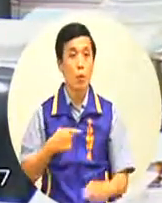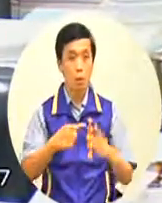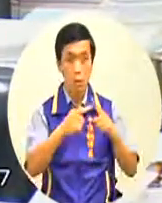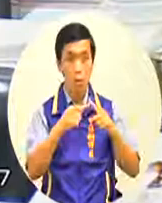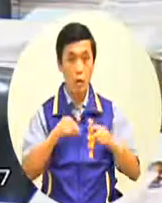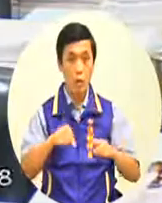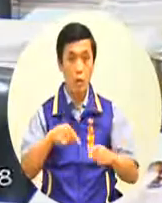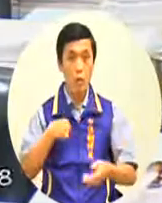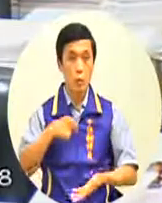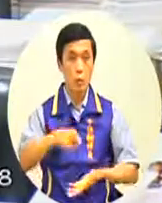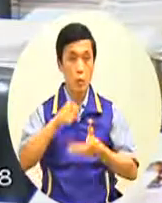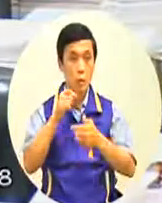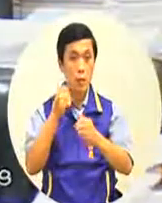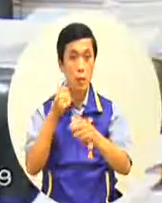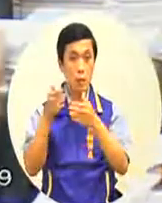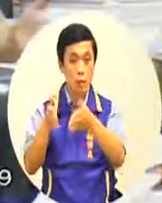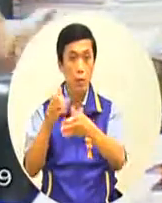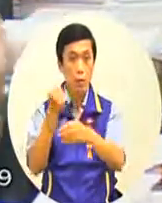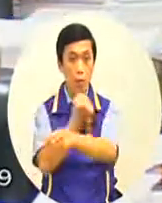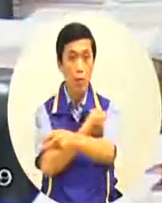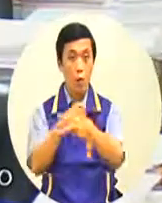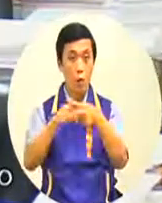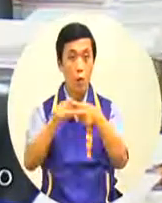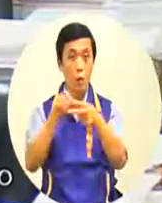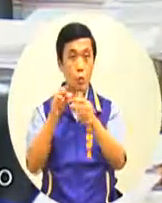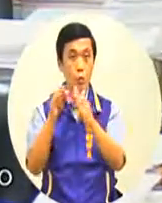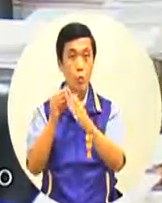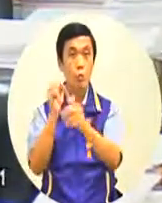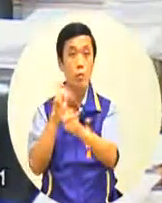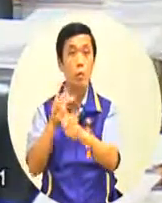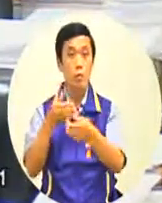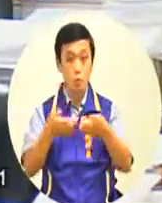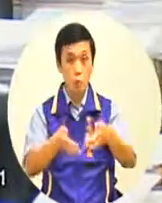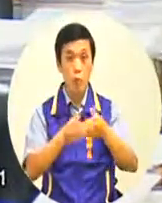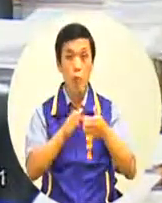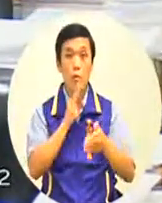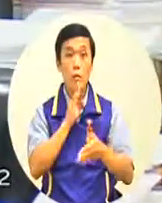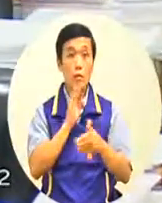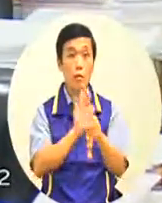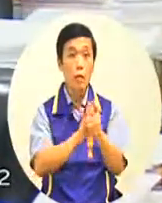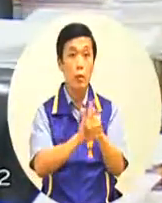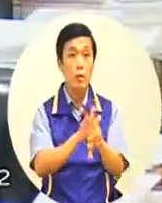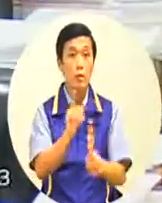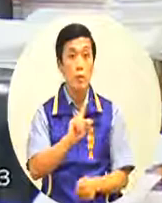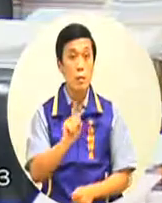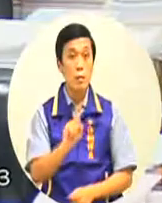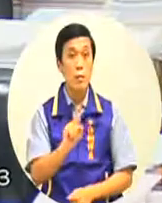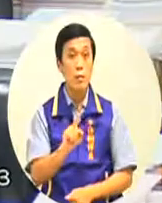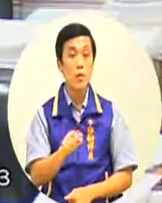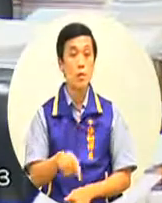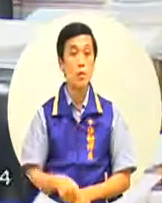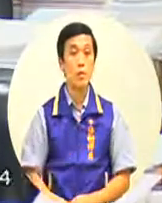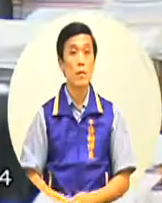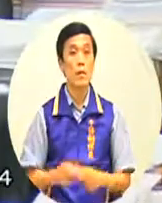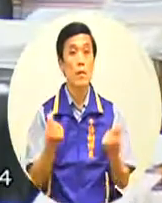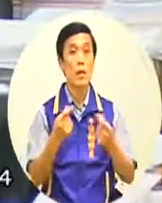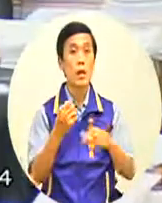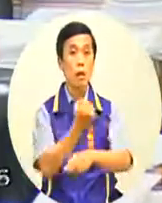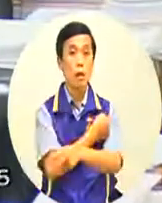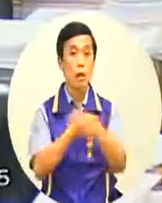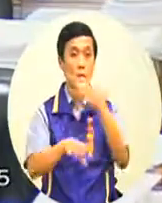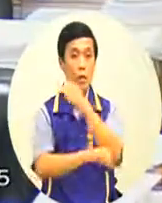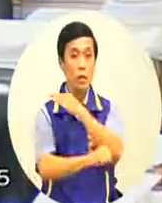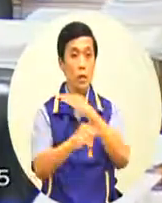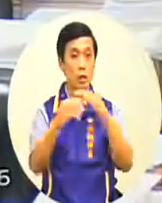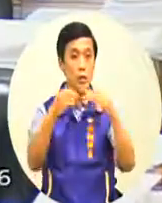强烈的建立劳工局说，我们重点是在辅导怎么样在他们的 哦，譬如劳基法里面怎么样去